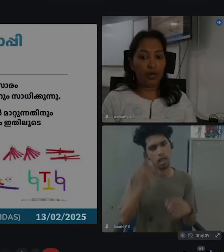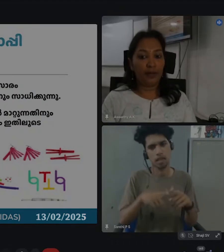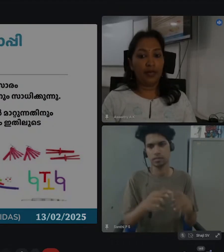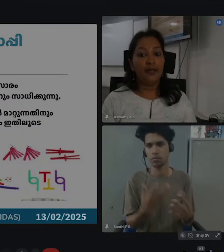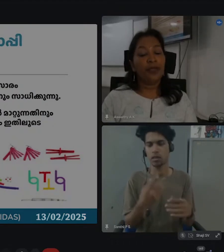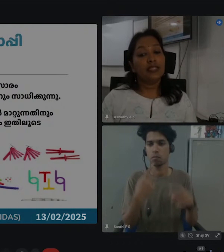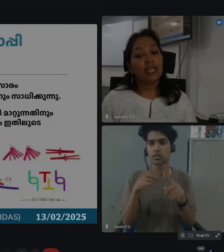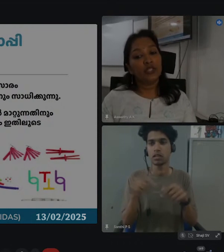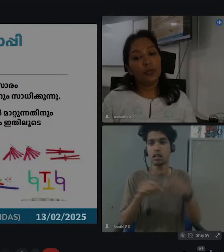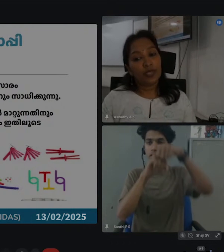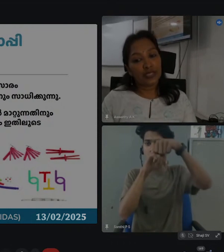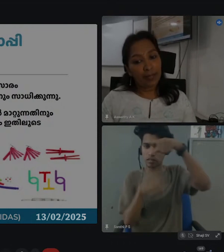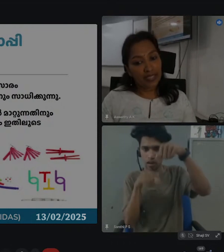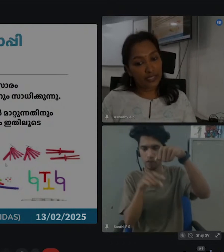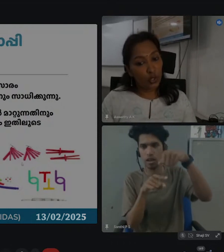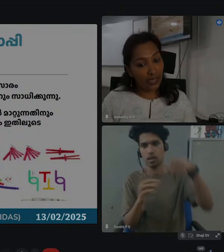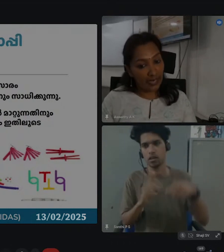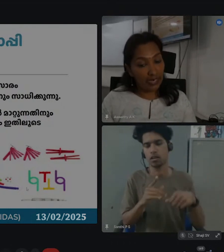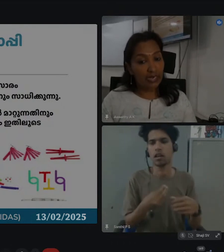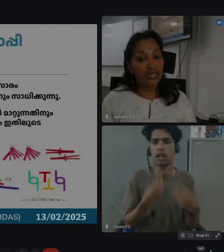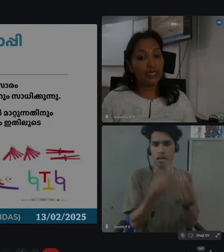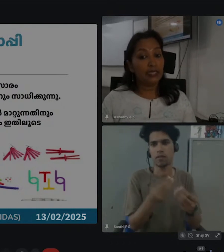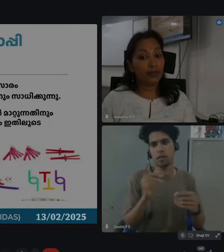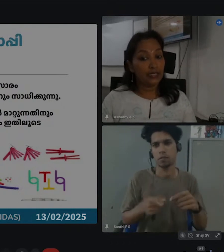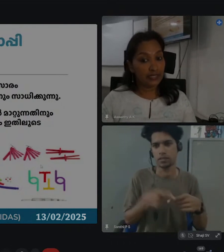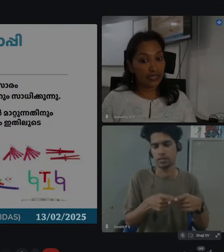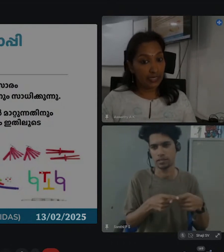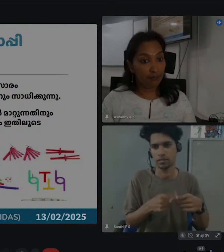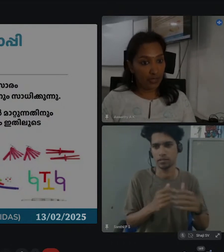സർട്ടിഫൈഡ് പ്രോഗ്രാം ആണ്. അതിനകത്ത് ഉപയോഗിക്കുന്ന പലതരത്തിലുള്ള ഉപകരണങ്ങളാണ്